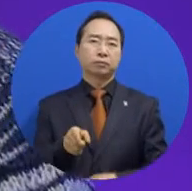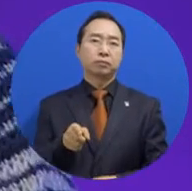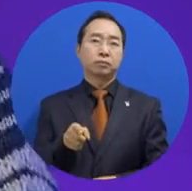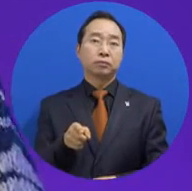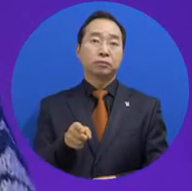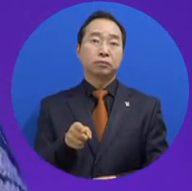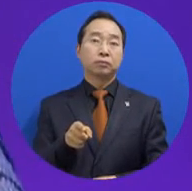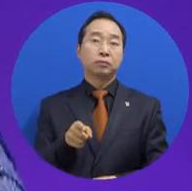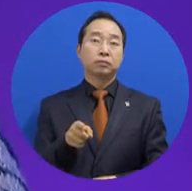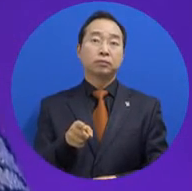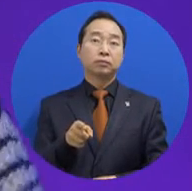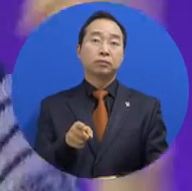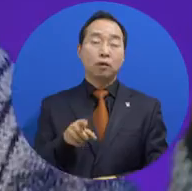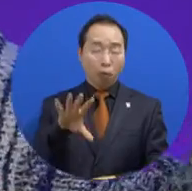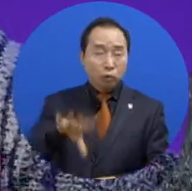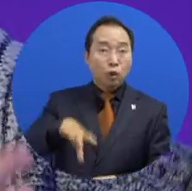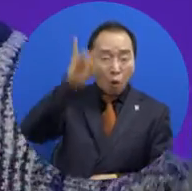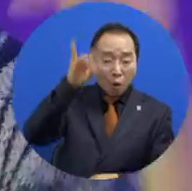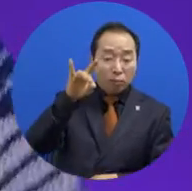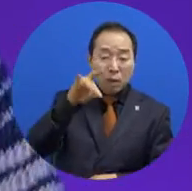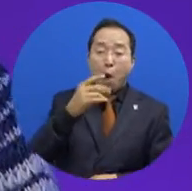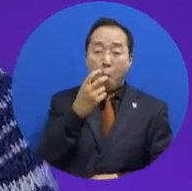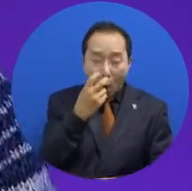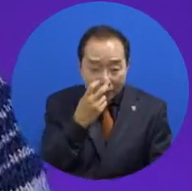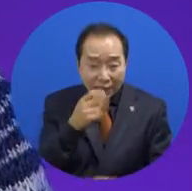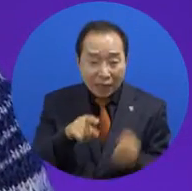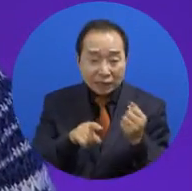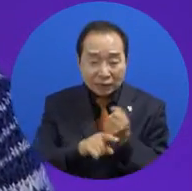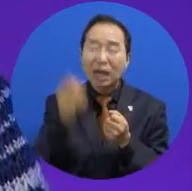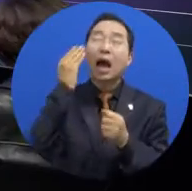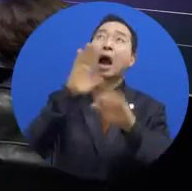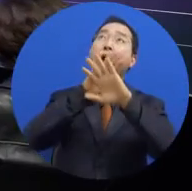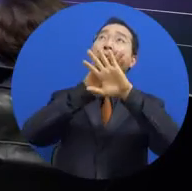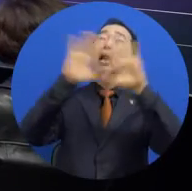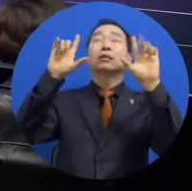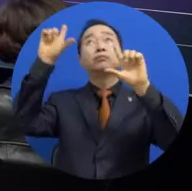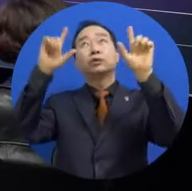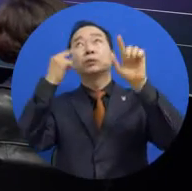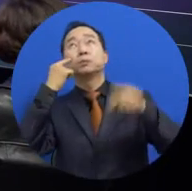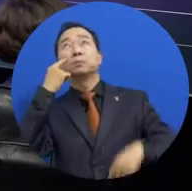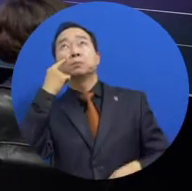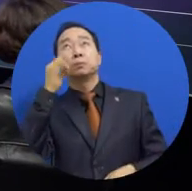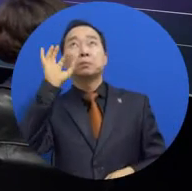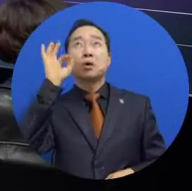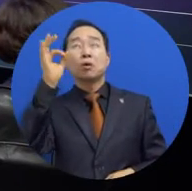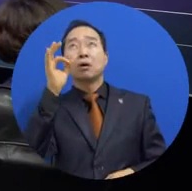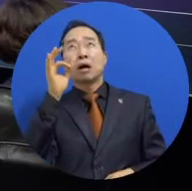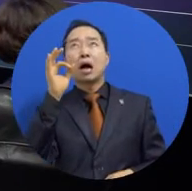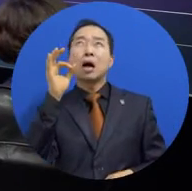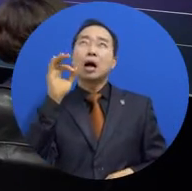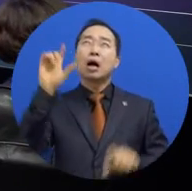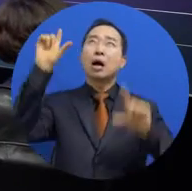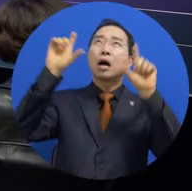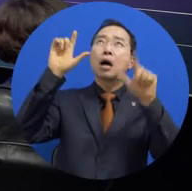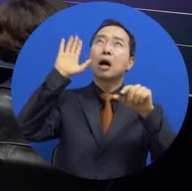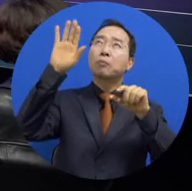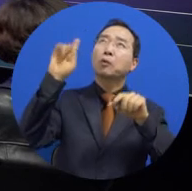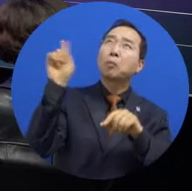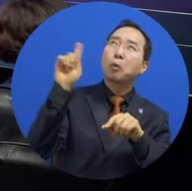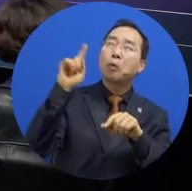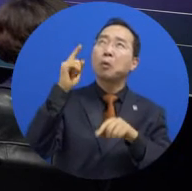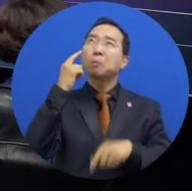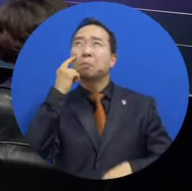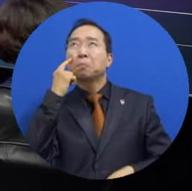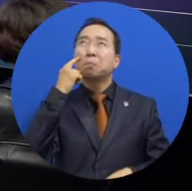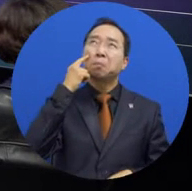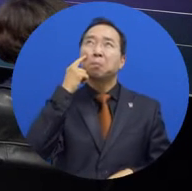관찰해봐 이렇게 말하잖아요 지금. 그게 저렇게 거룩한 뜻입니다. 하늘의 무늬를 보고 그